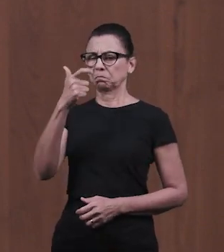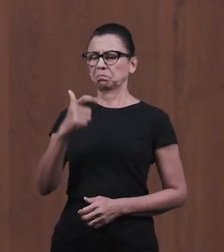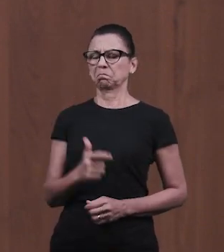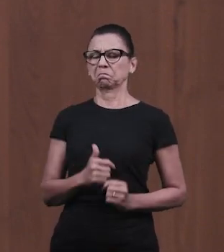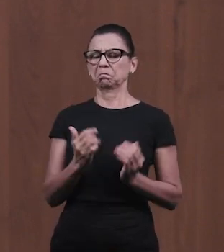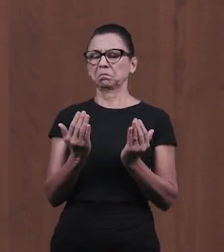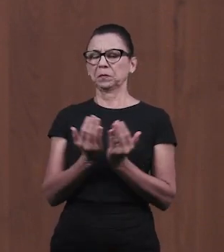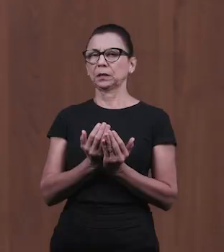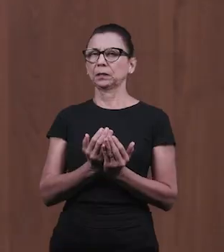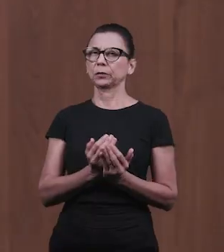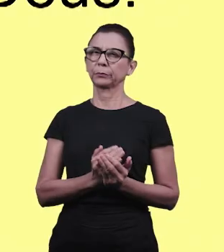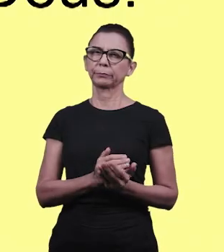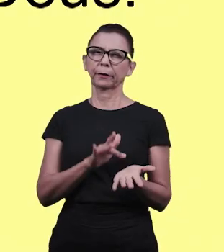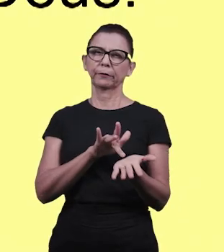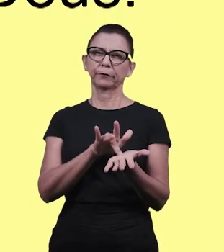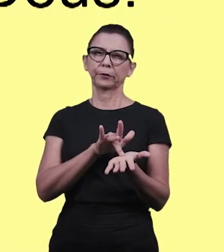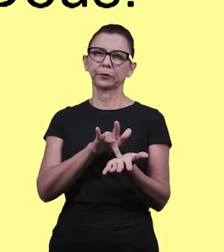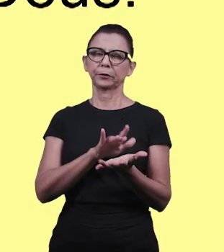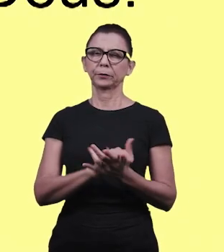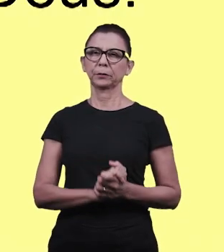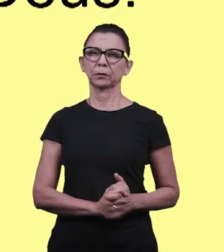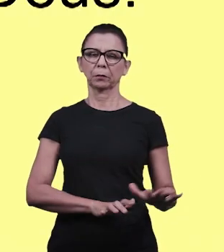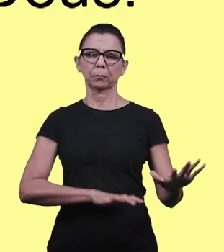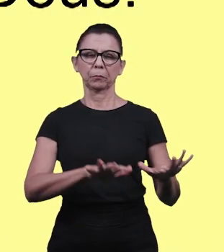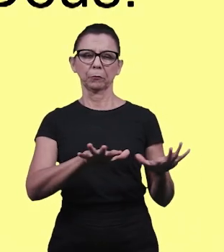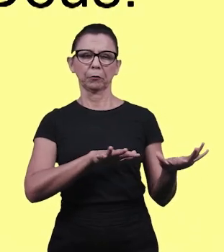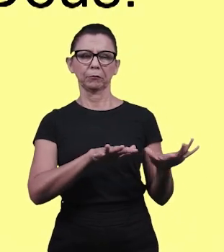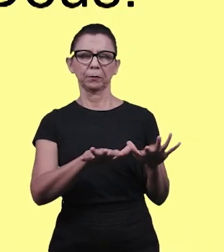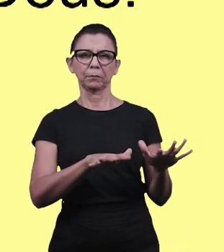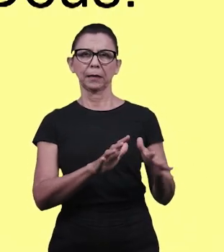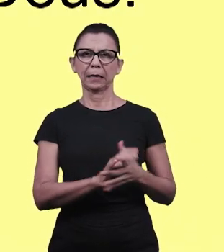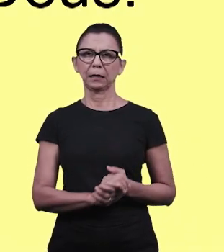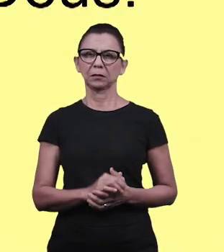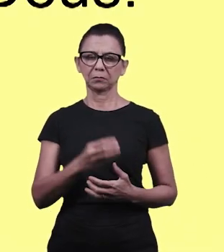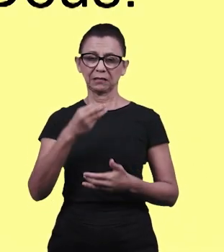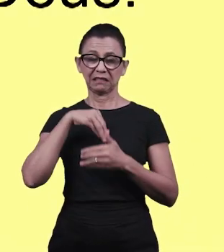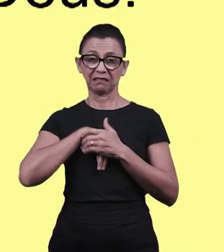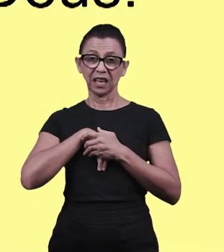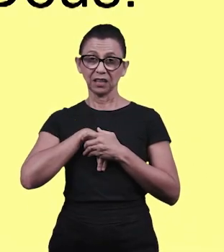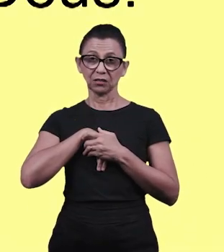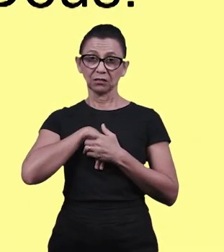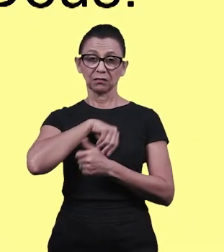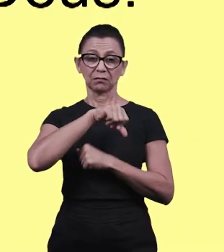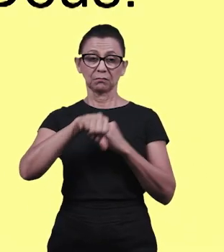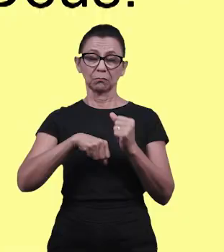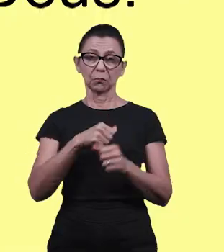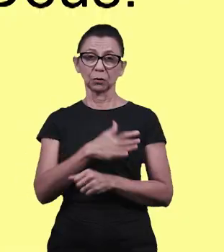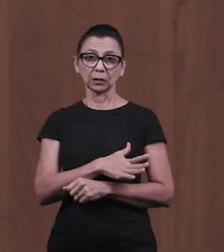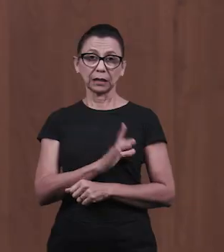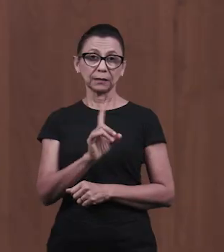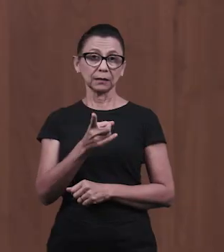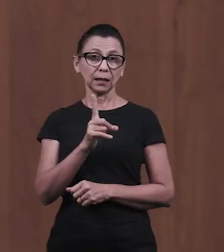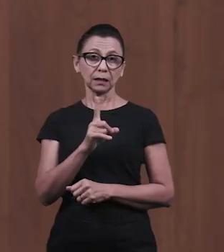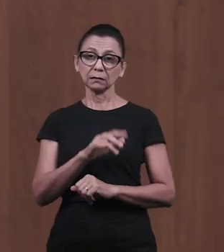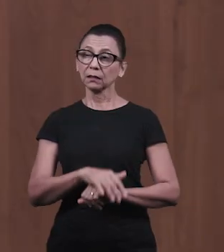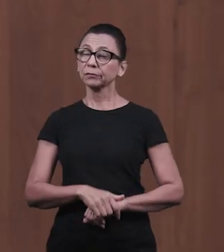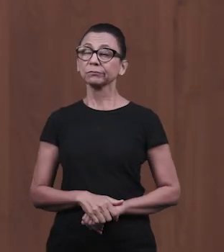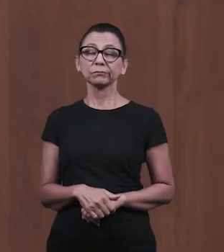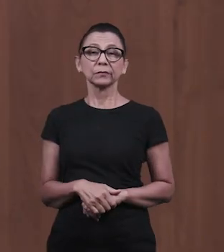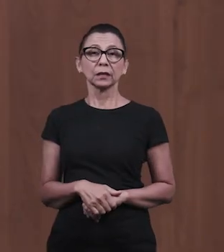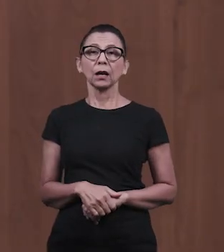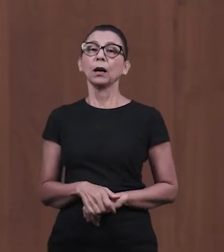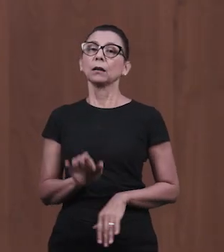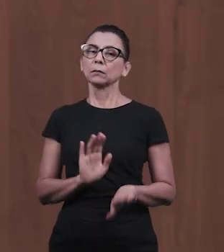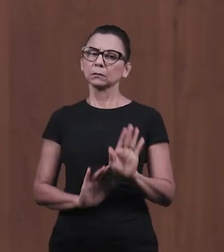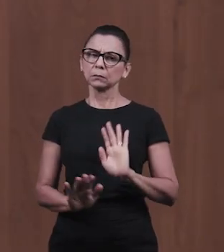но это лишь внешний вид. Это движение, нет рождения свыше, жизни не преображены силой Божией.